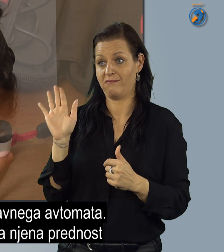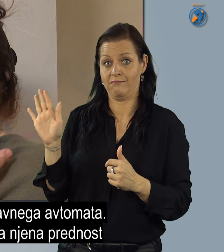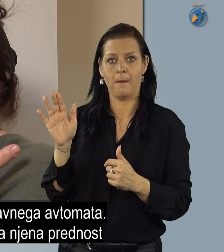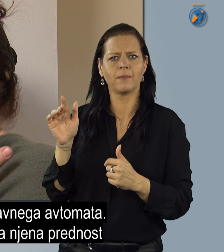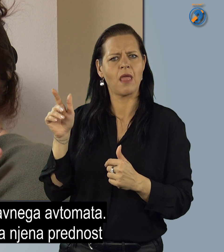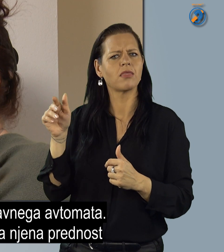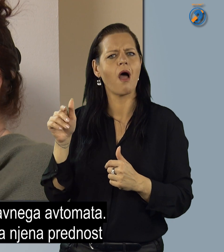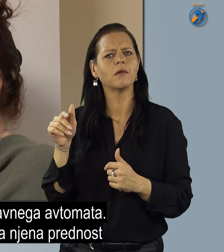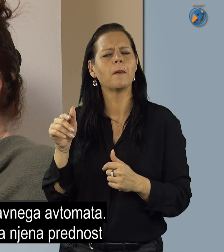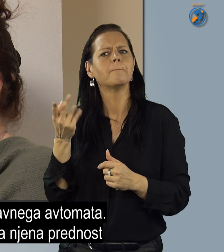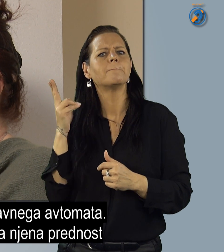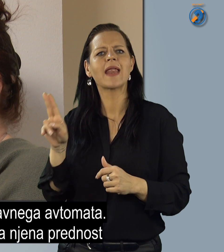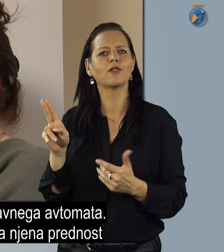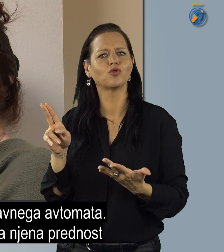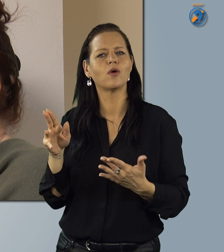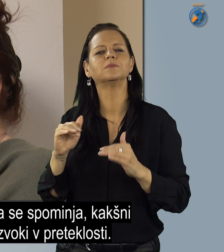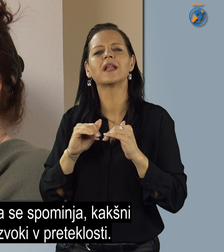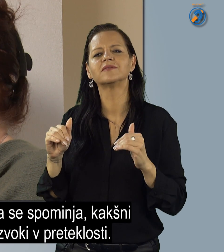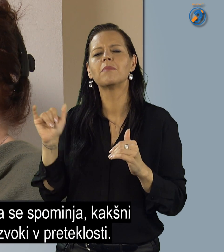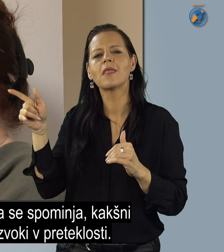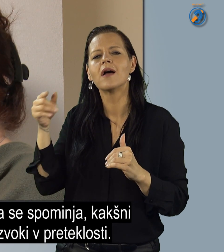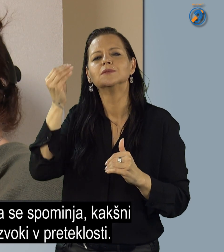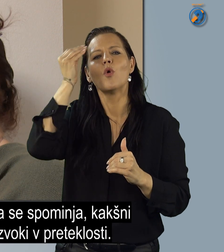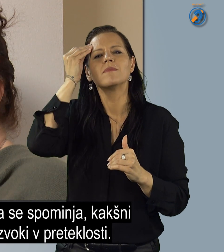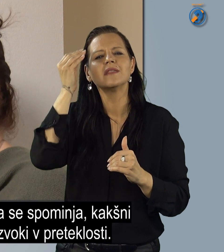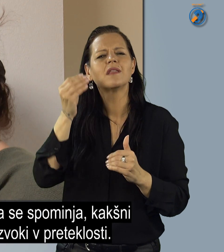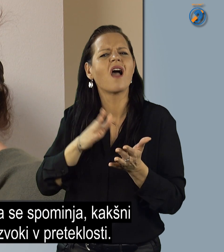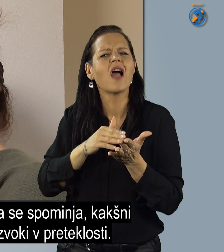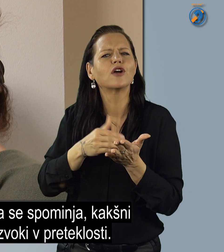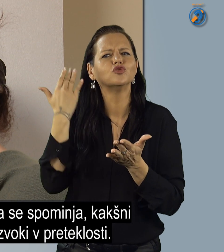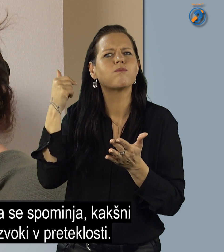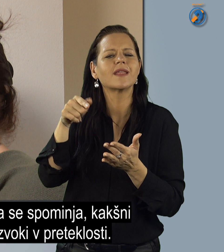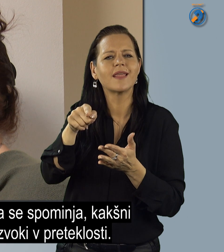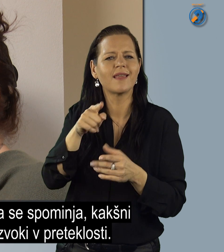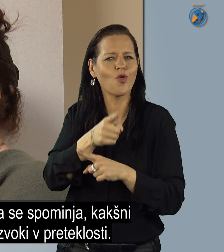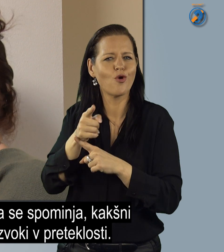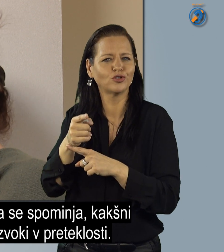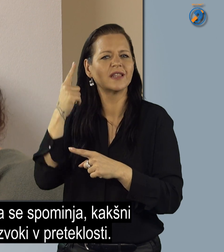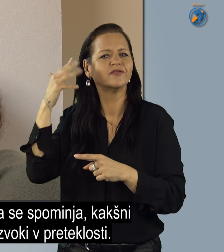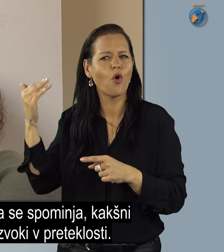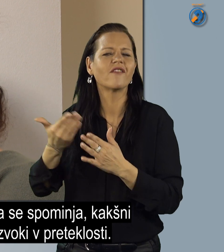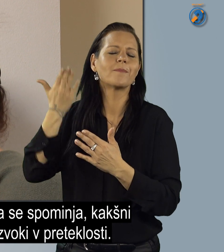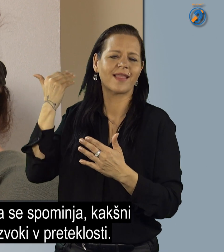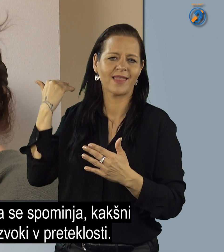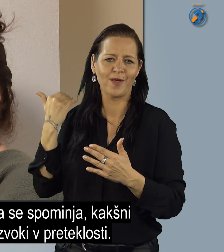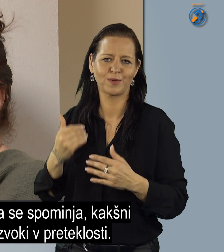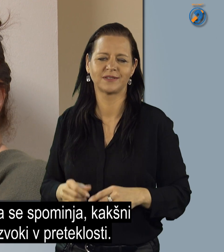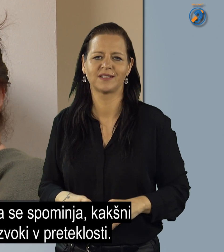Pravi, da je bila njena prednost predvsem v tem, da se spominja, kakšni so bili določeni zvoki v